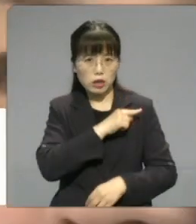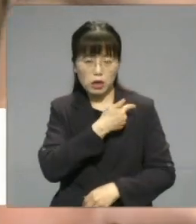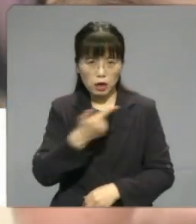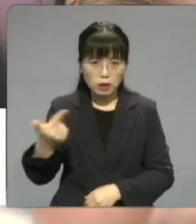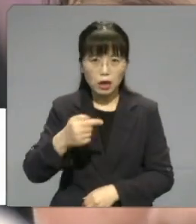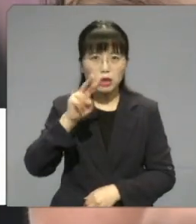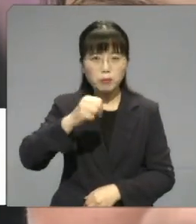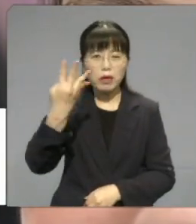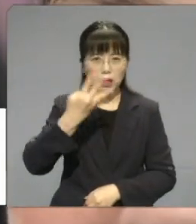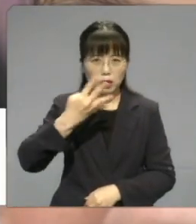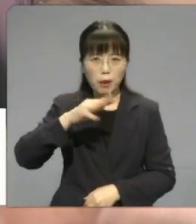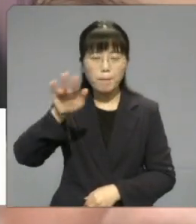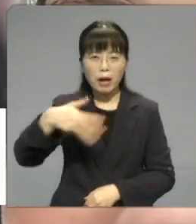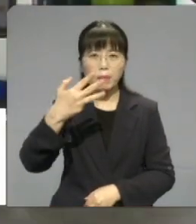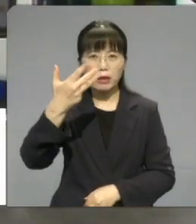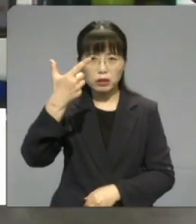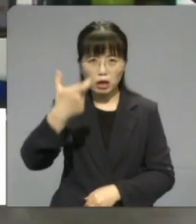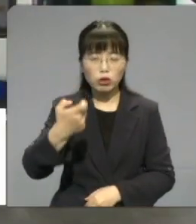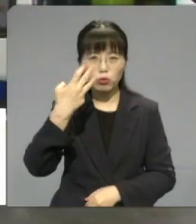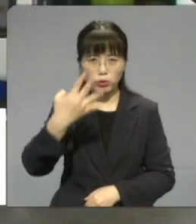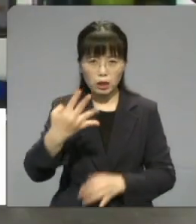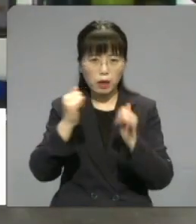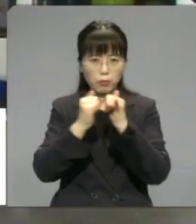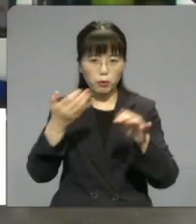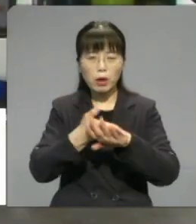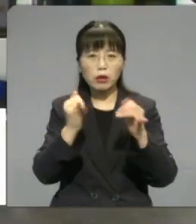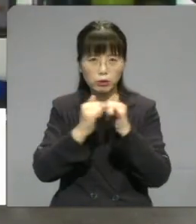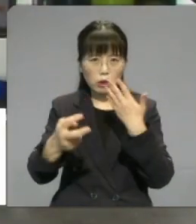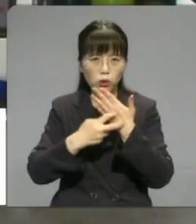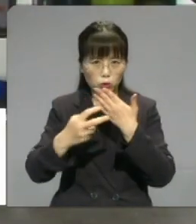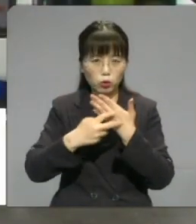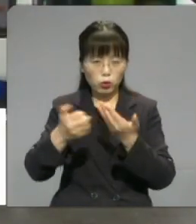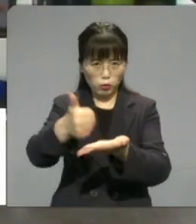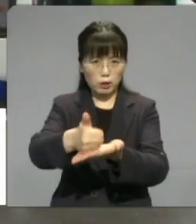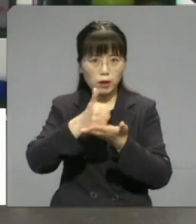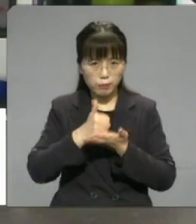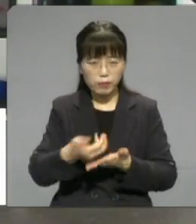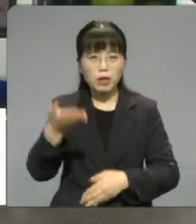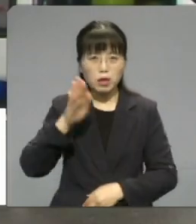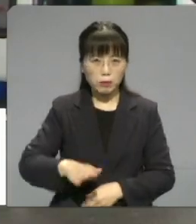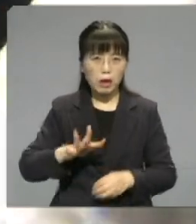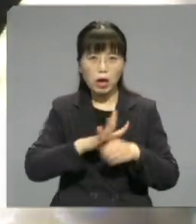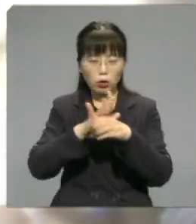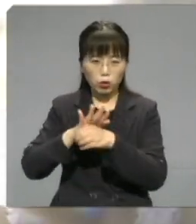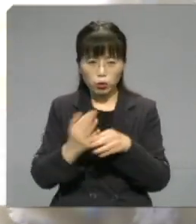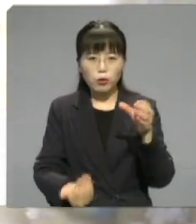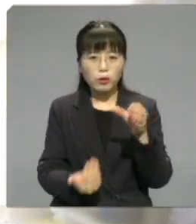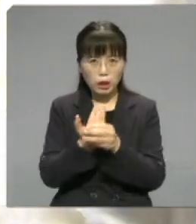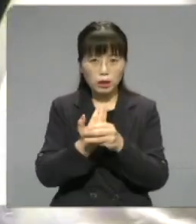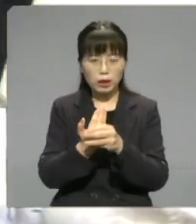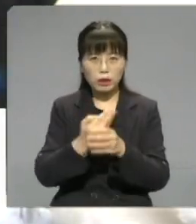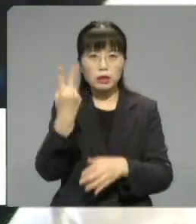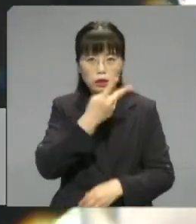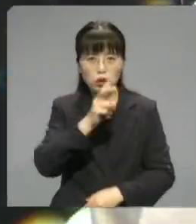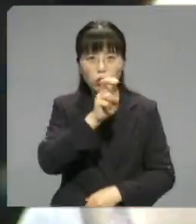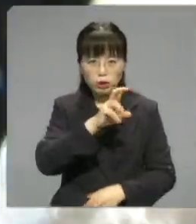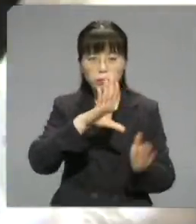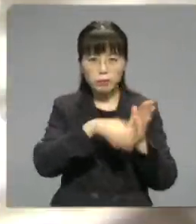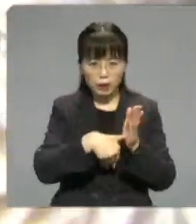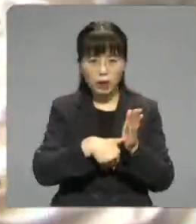치 28명의 외국인 의료관광객이 방문했지만 코로나 19 사태가 발생한